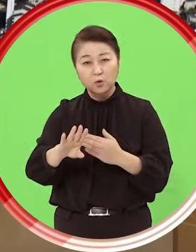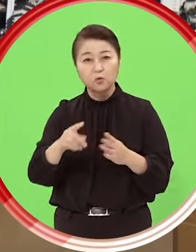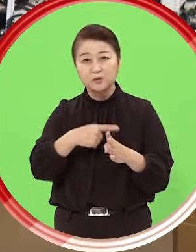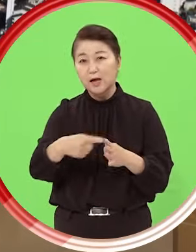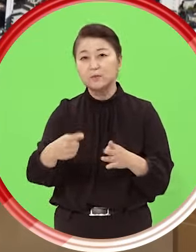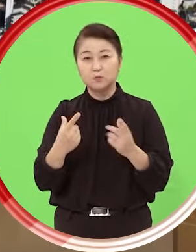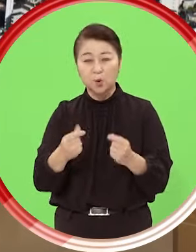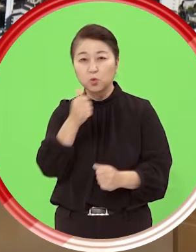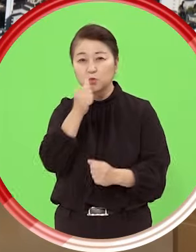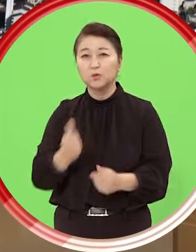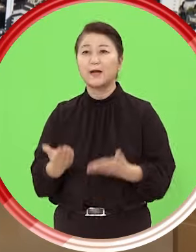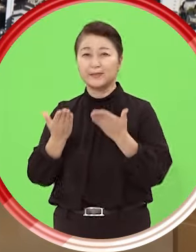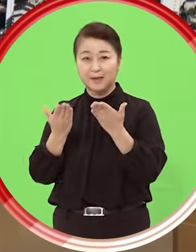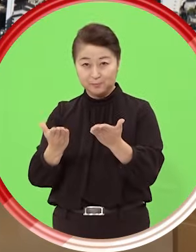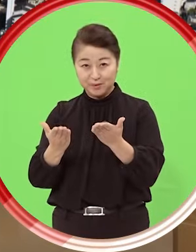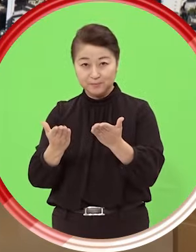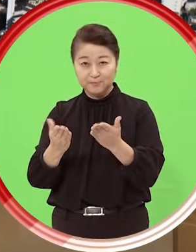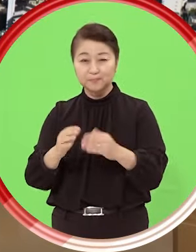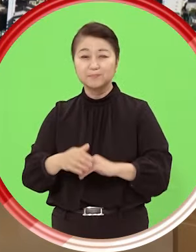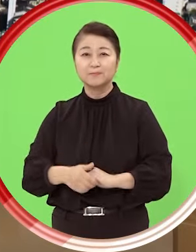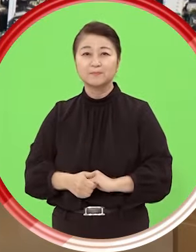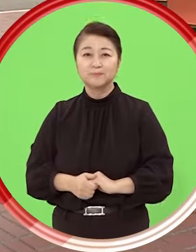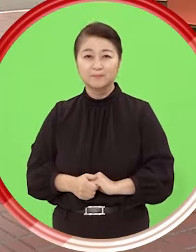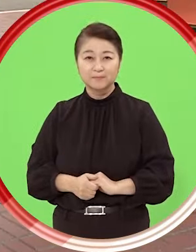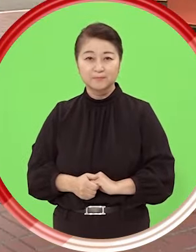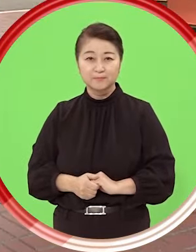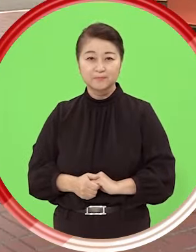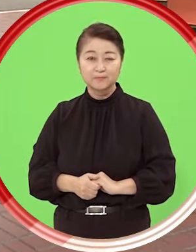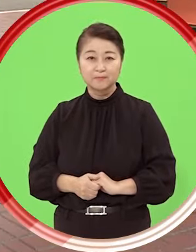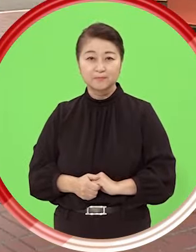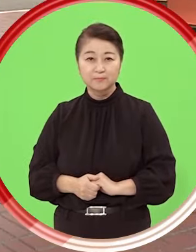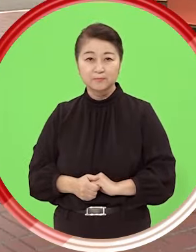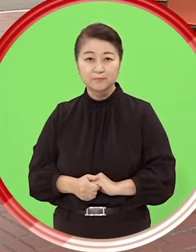外の便利なサービスについてもご紹介します。